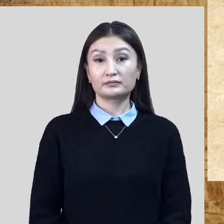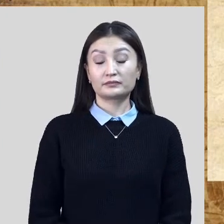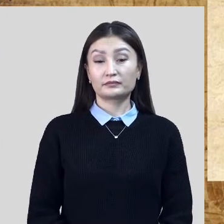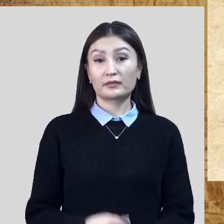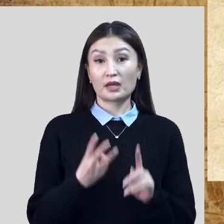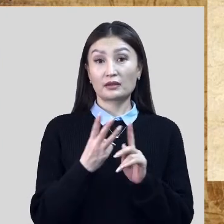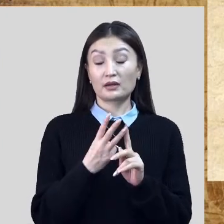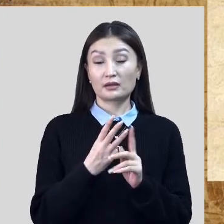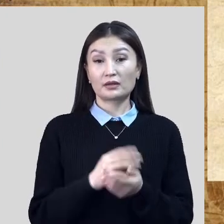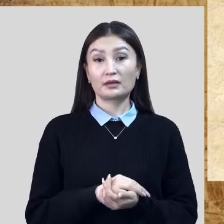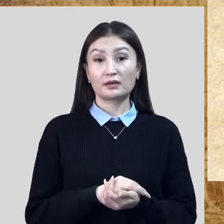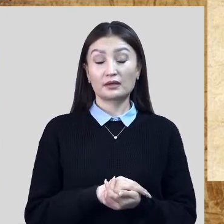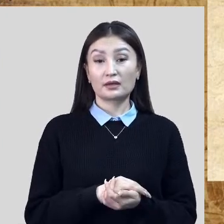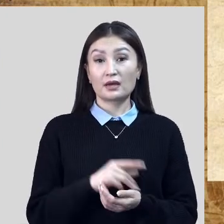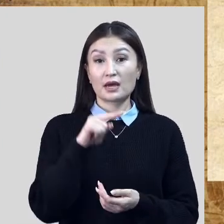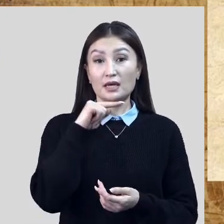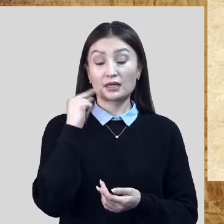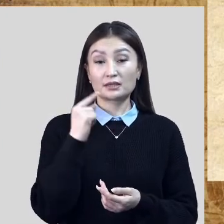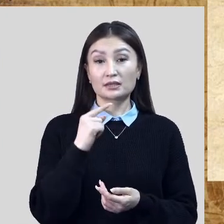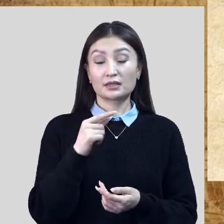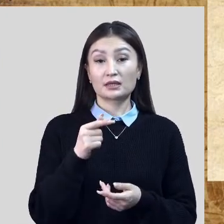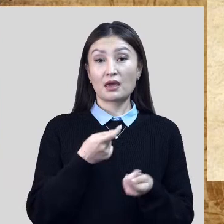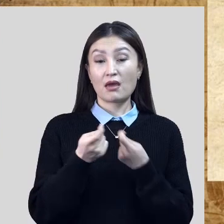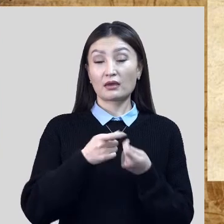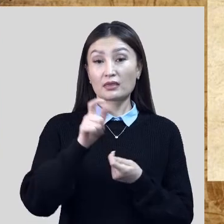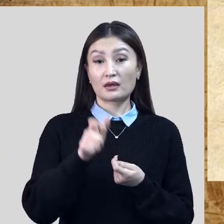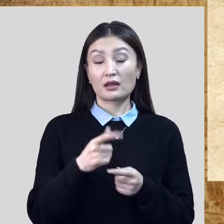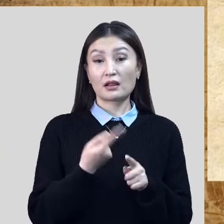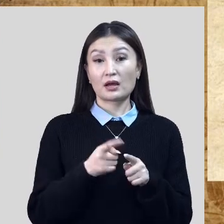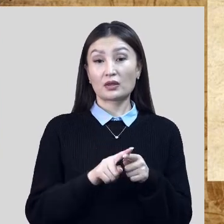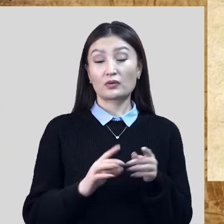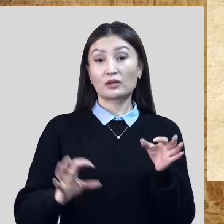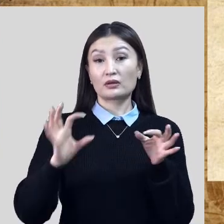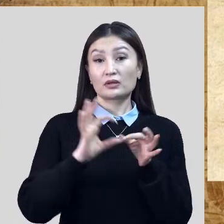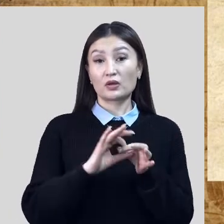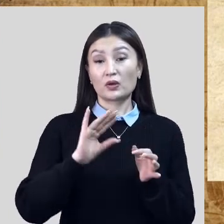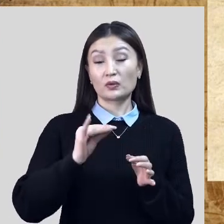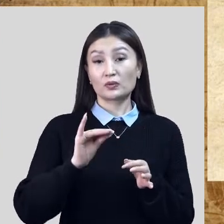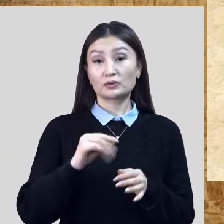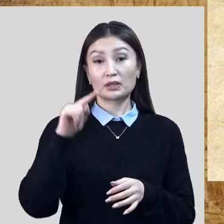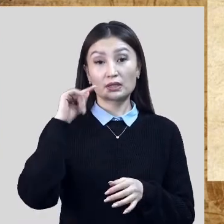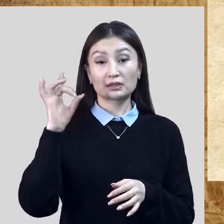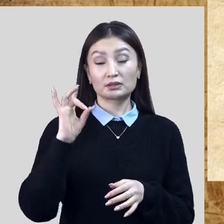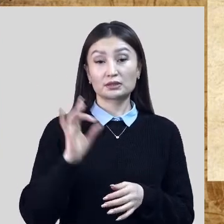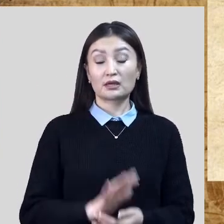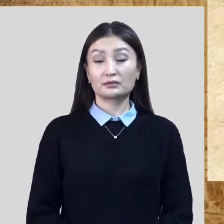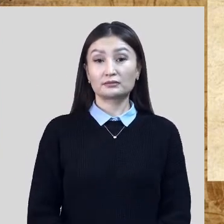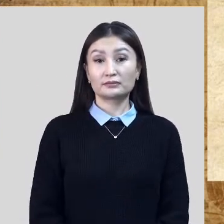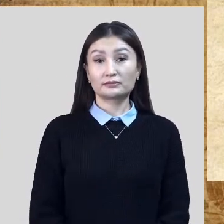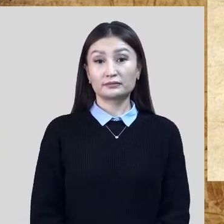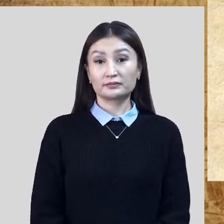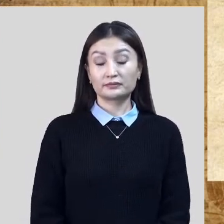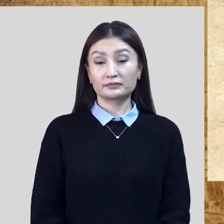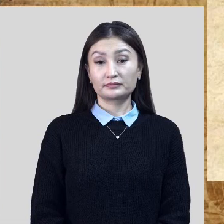правитель. Третий. Российский генерал, который присоединял Южный Кыргызстан к России.